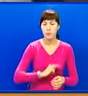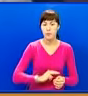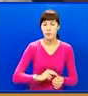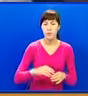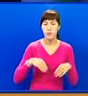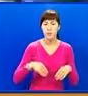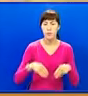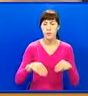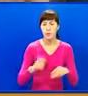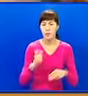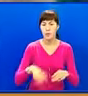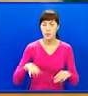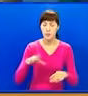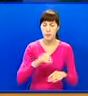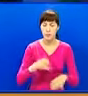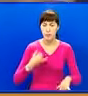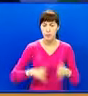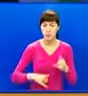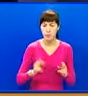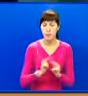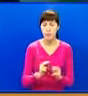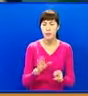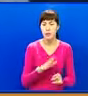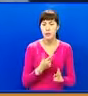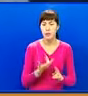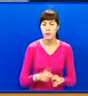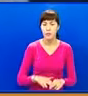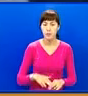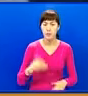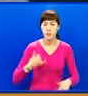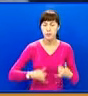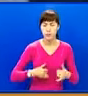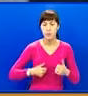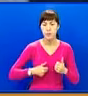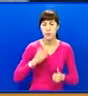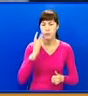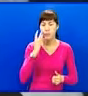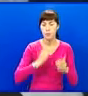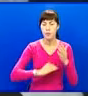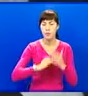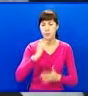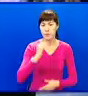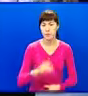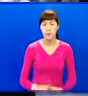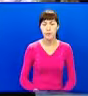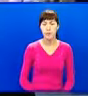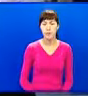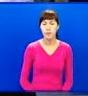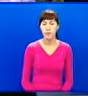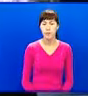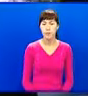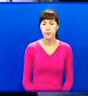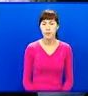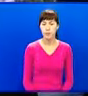егін салған диқан да барлығы ұстаздан білім алған. Сондықтан да ұстаз тұғыры қашанда биік. Мақтарал ауданынан